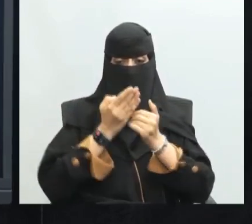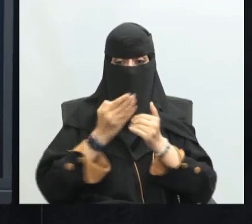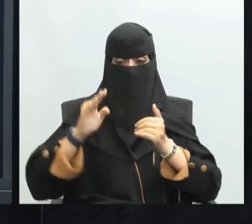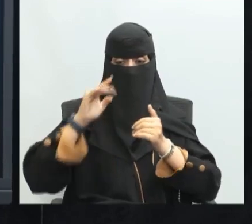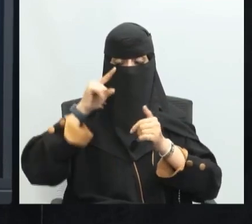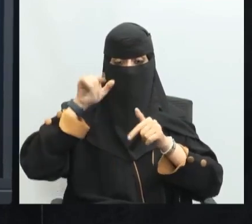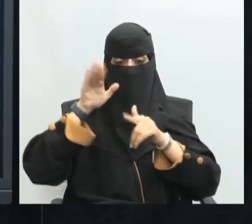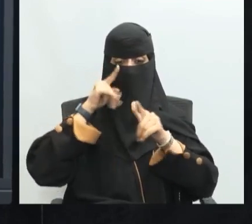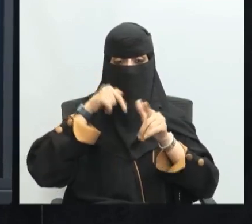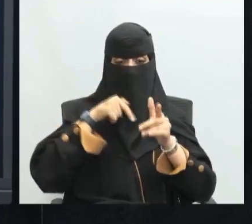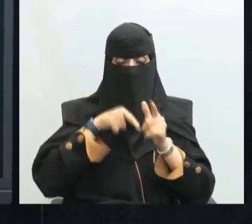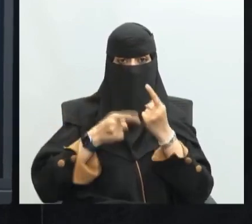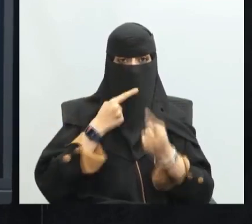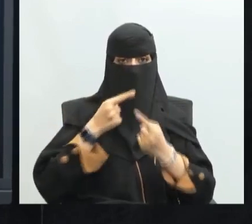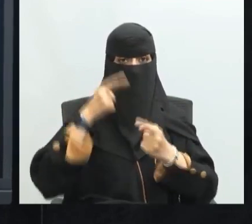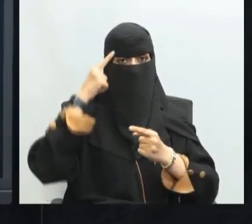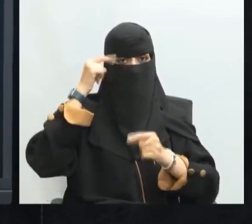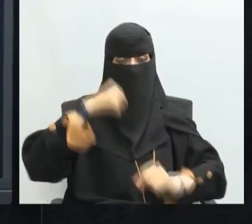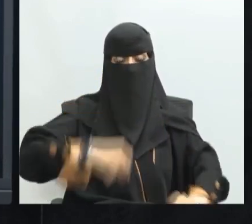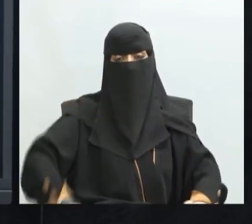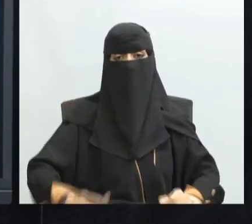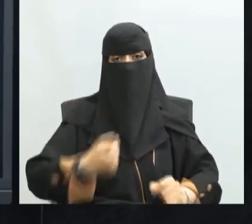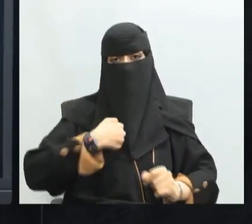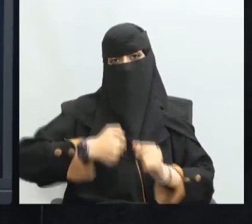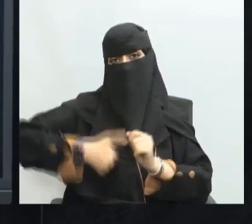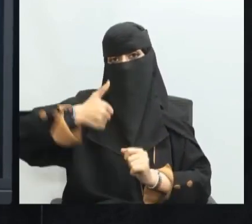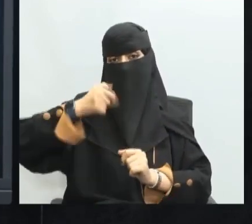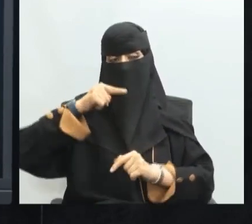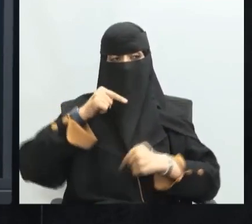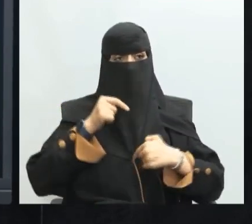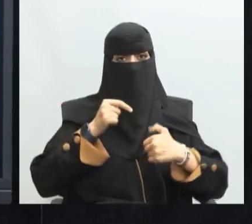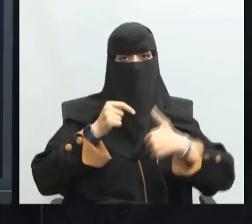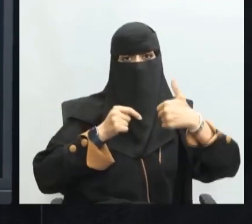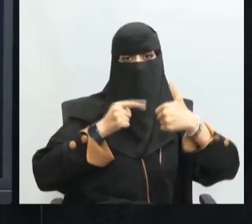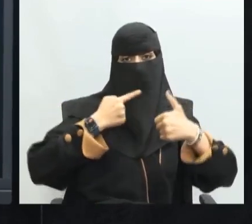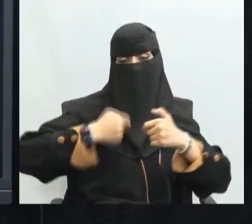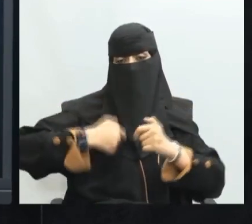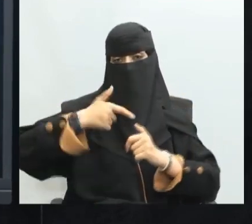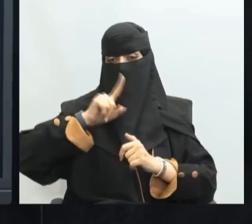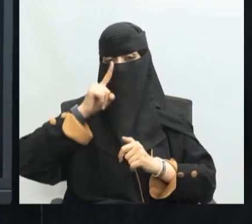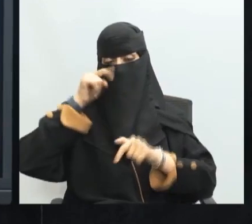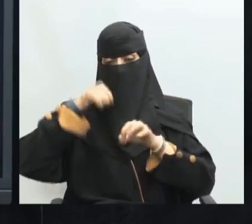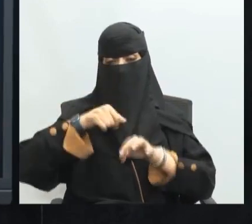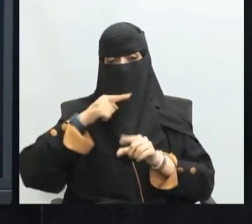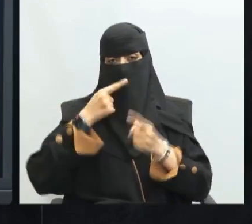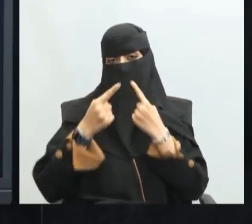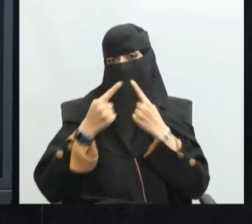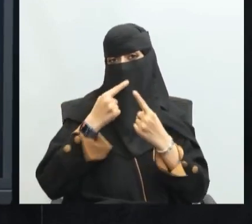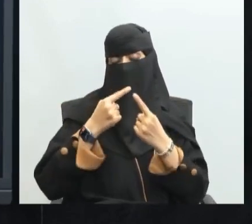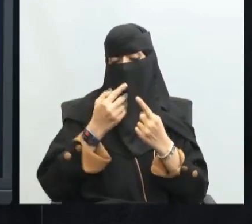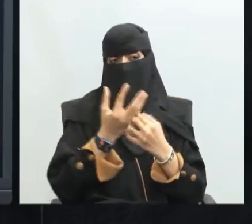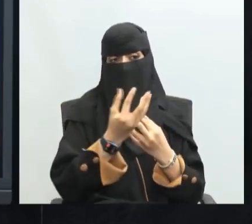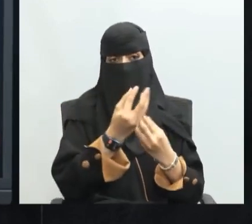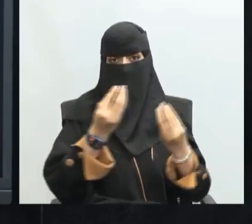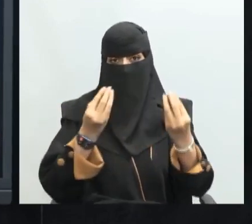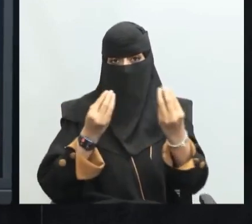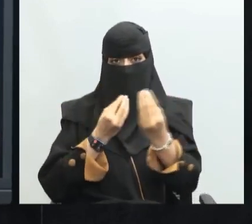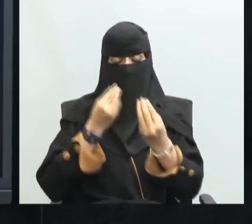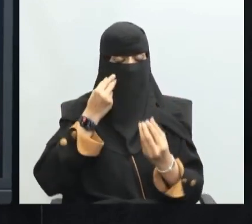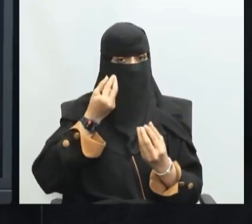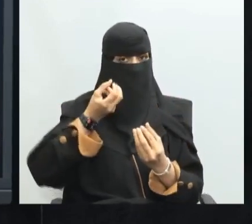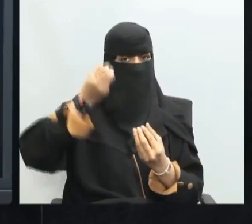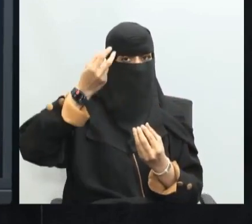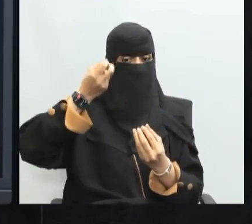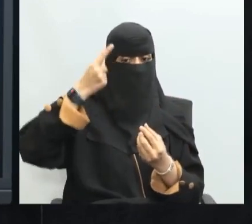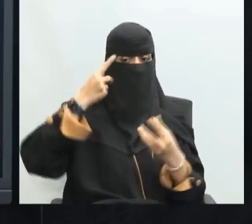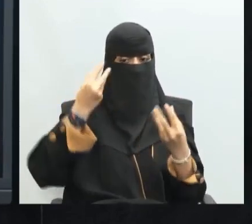ليس مجالا لاثبات الراي او اثبات نظريه ما فهي لتبادل الاراء والمعرفه